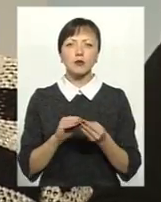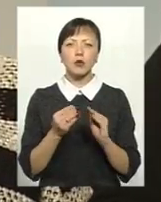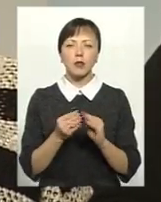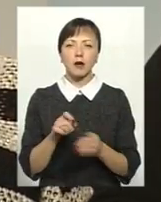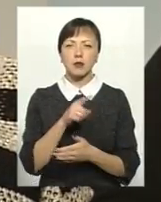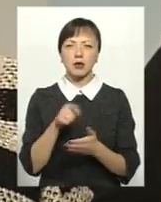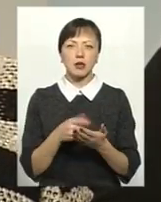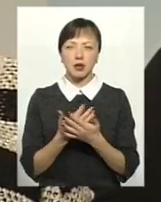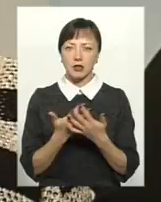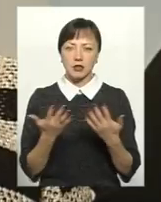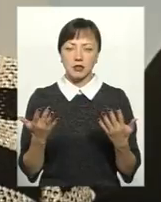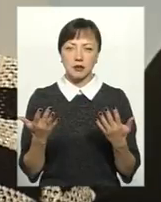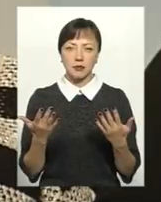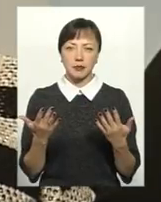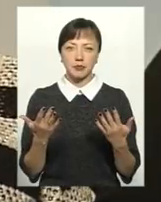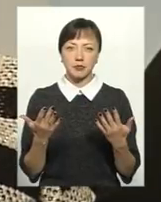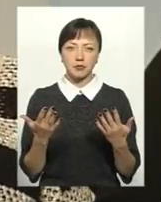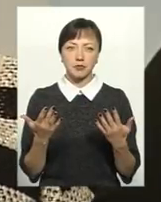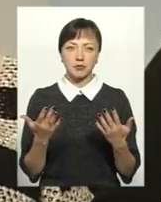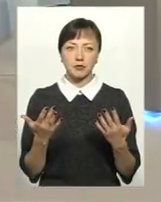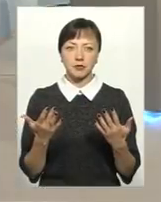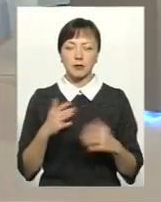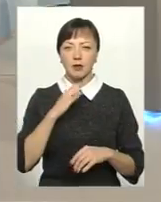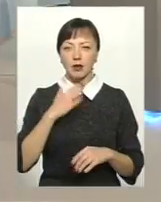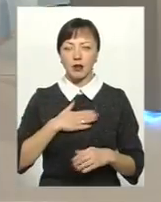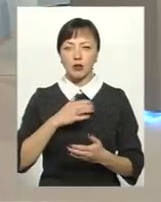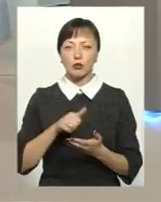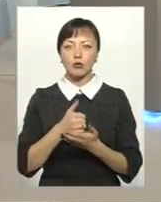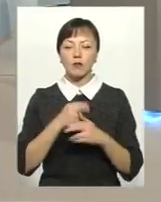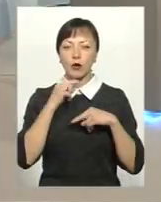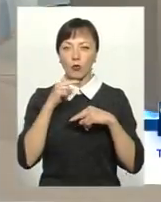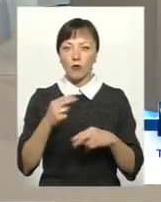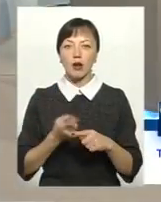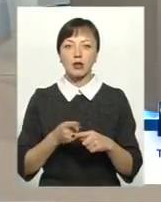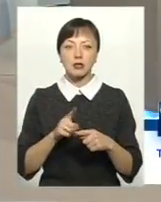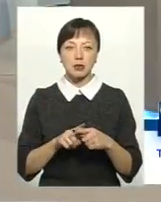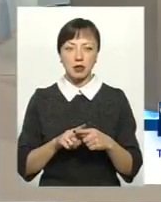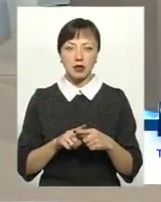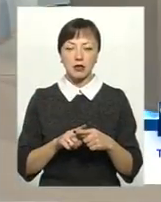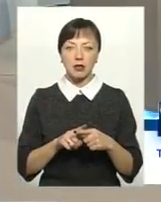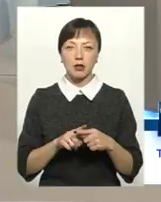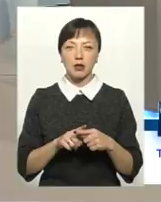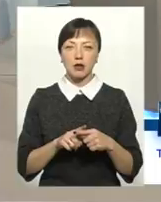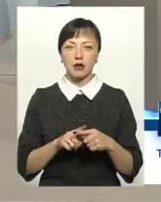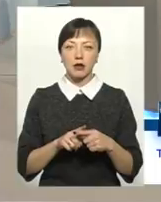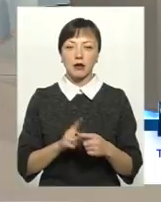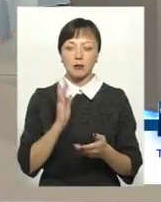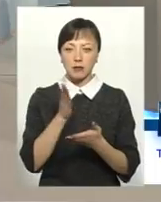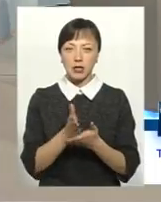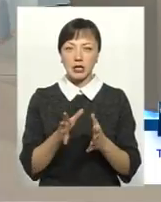Які різні, дуже різні. Ну, наша основна увага – це, звичайно, направлена на сім'ї з